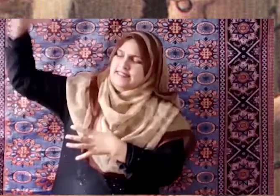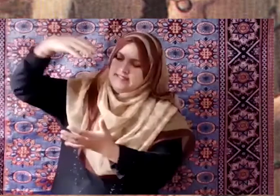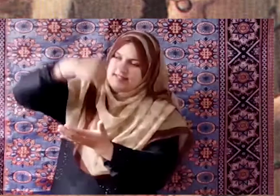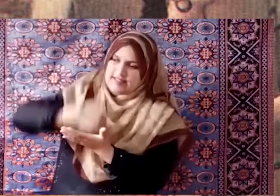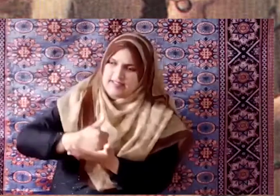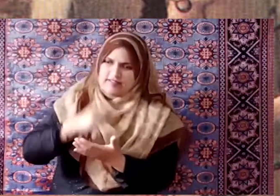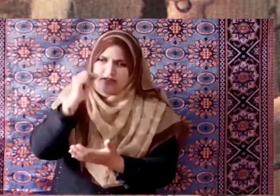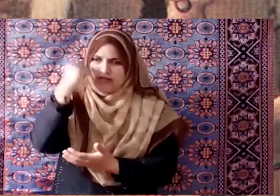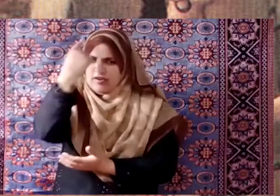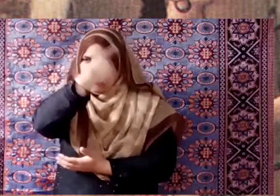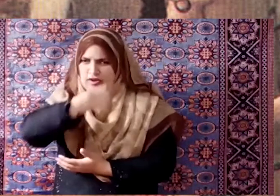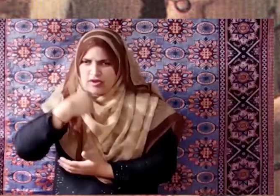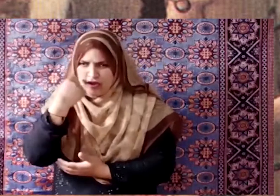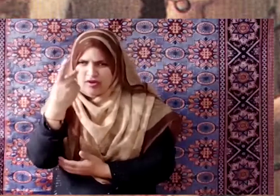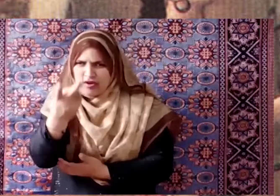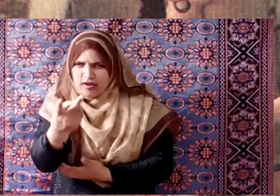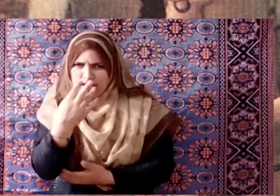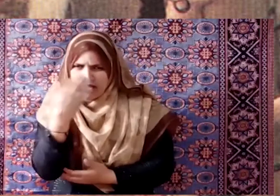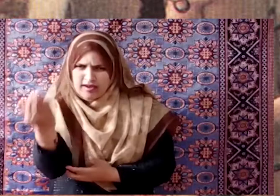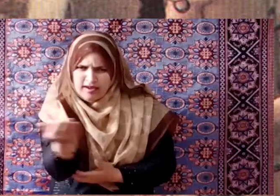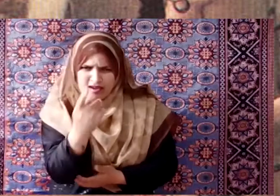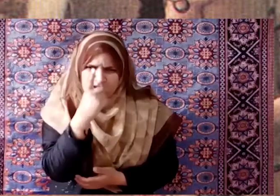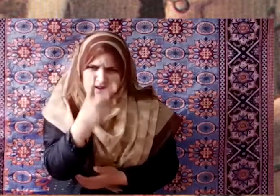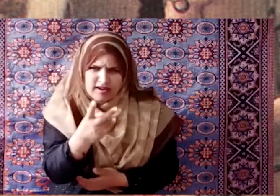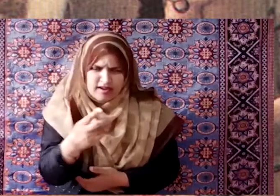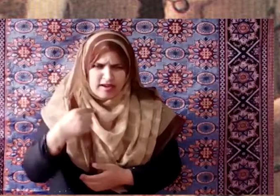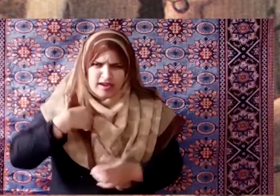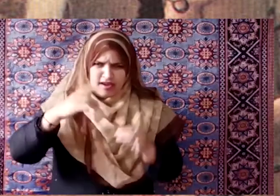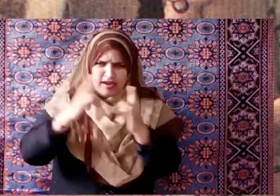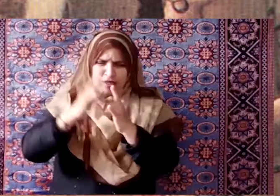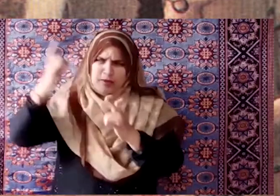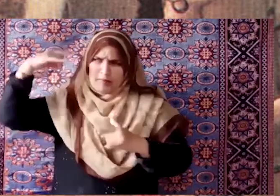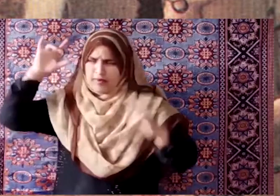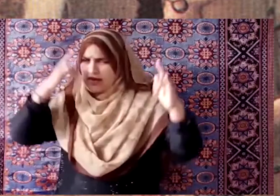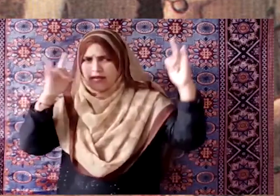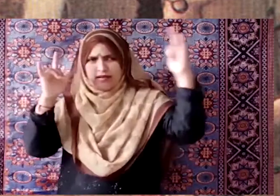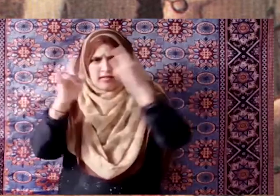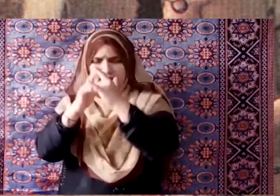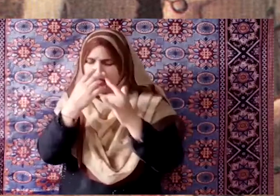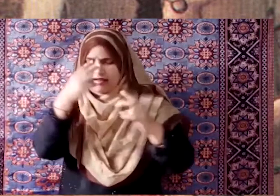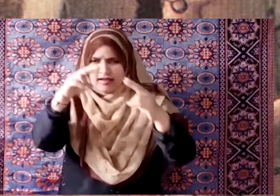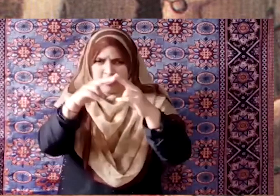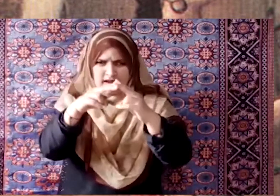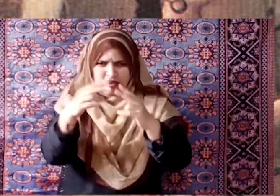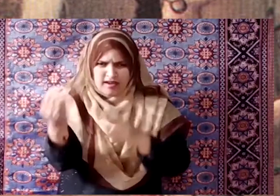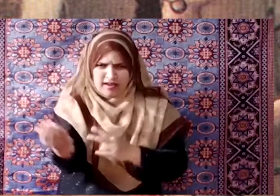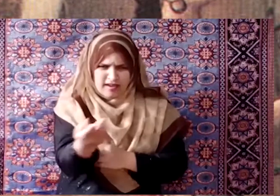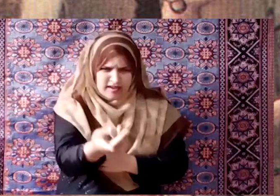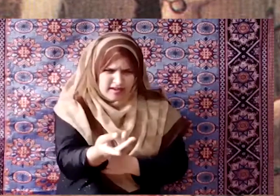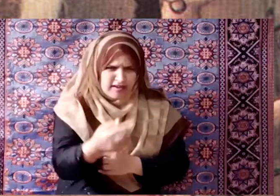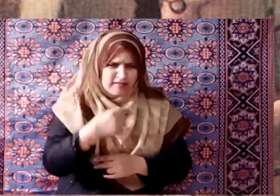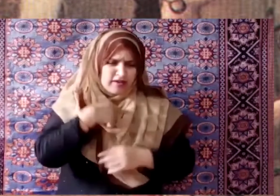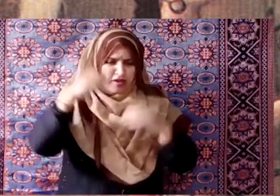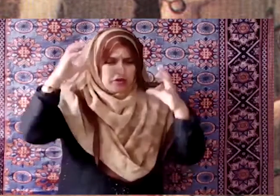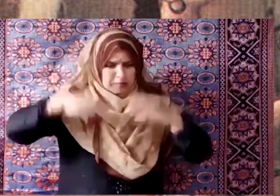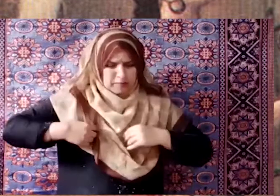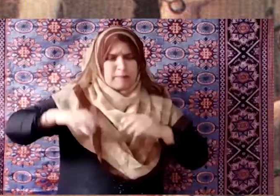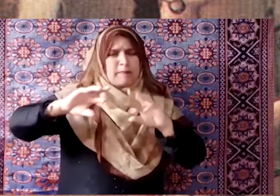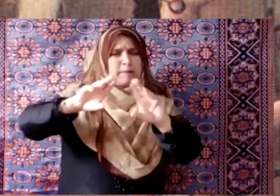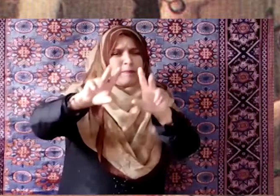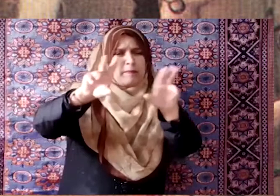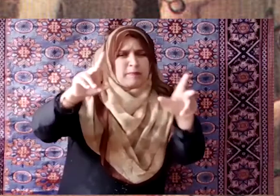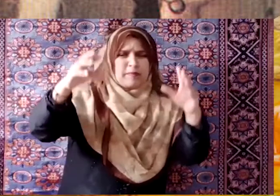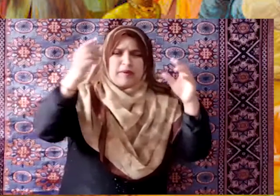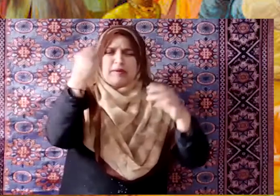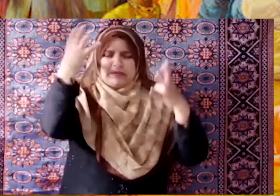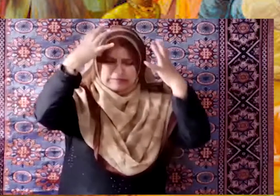سادھو کو خیرات دینے باہر نکلیں۔ ہیر نے رانجھا کو پہچان لیا اور رانجھا نے اپنا مقصود دیکھ لیا۔